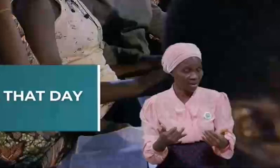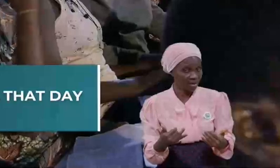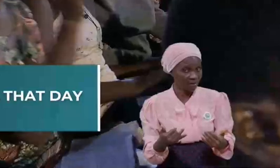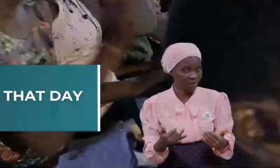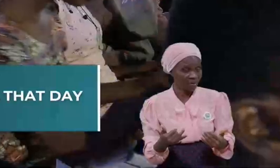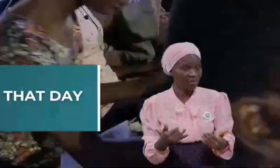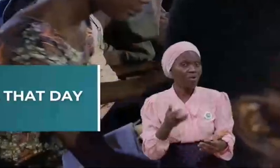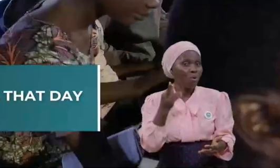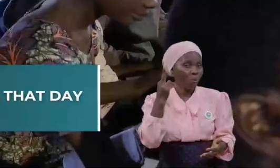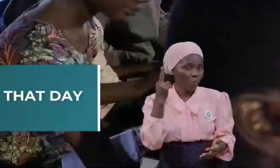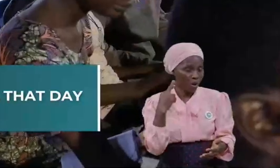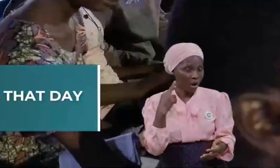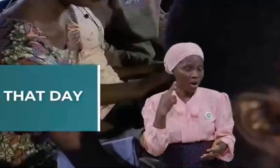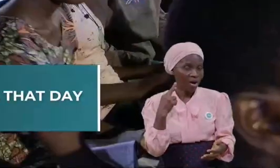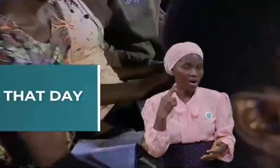Vous deveniez